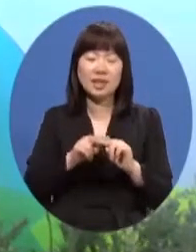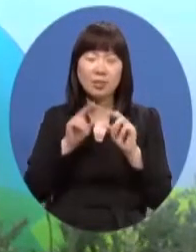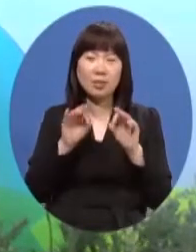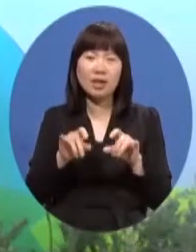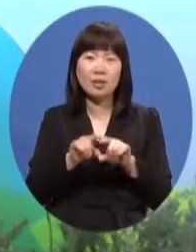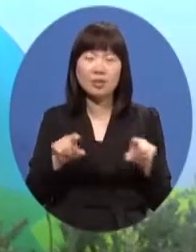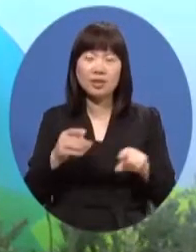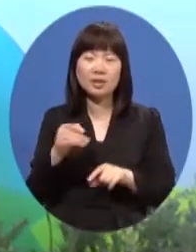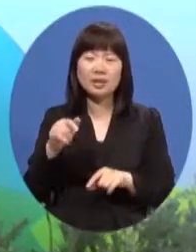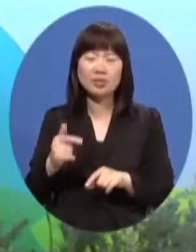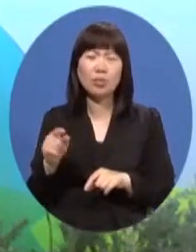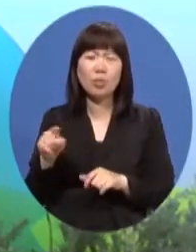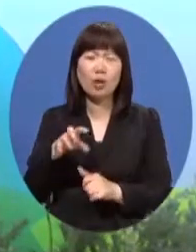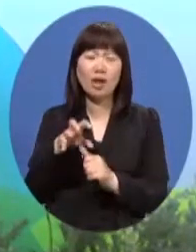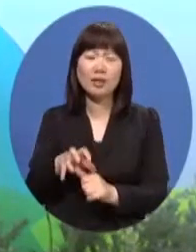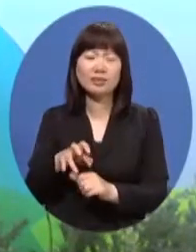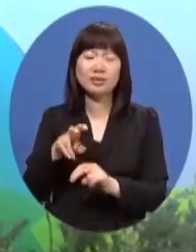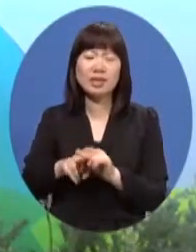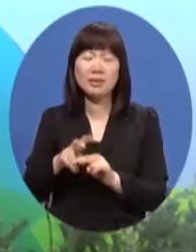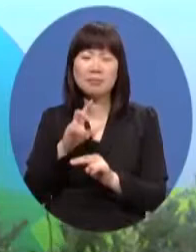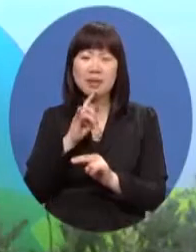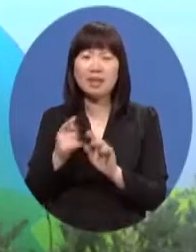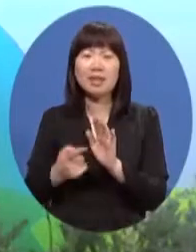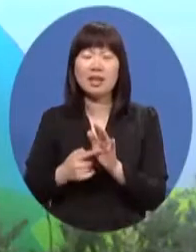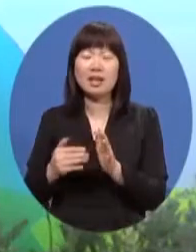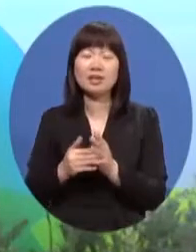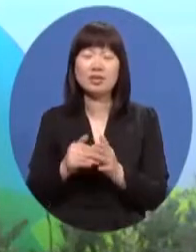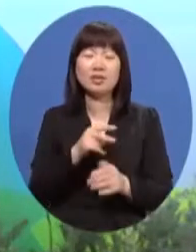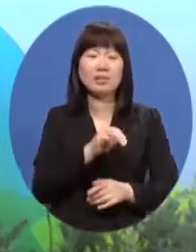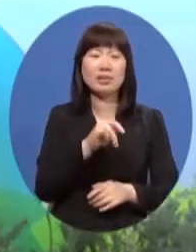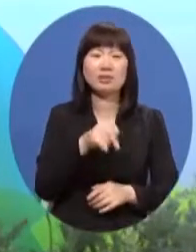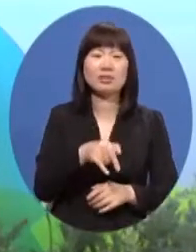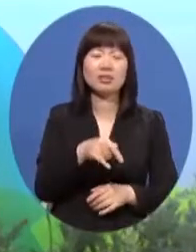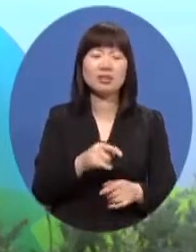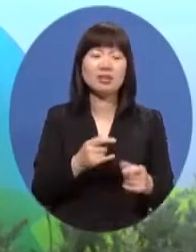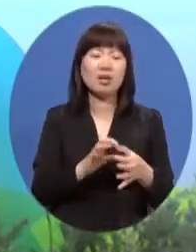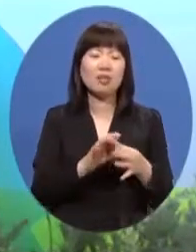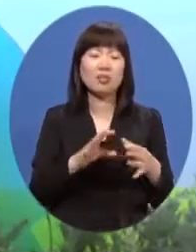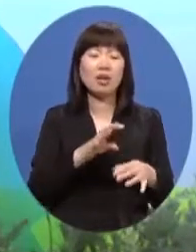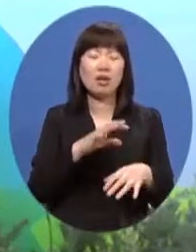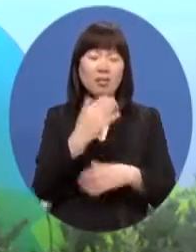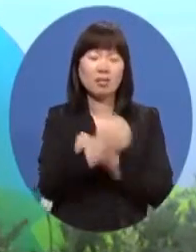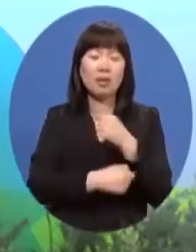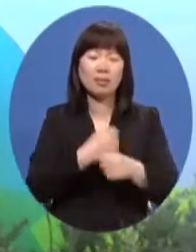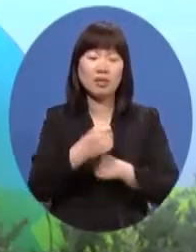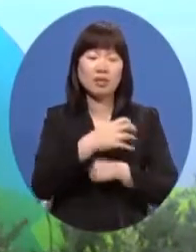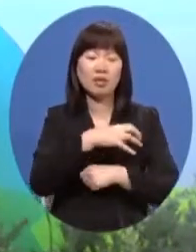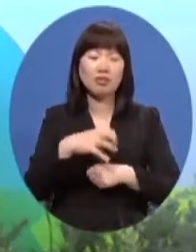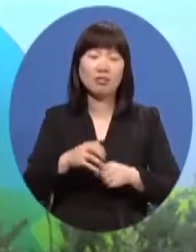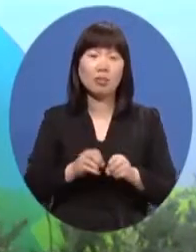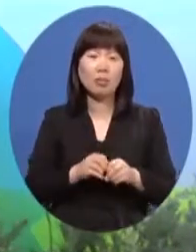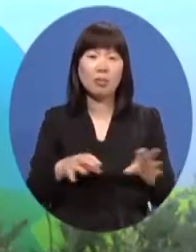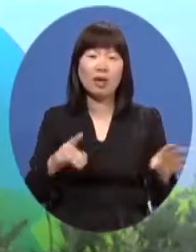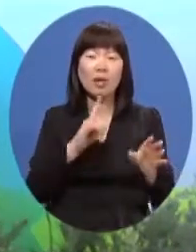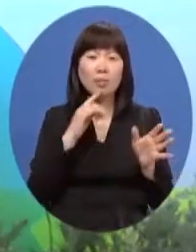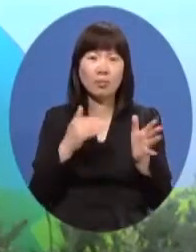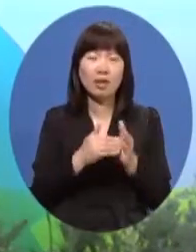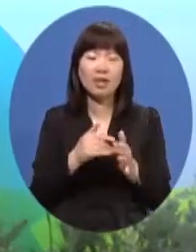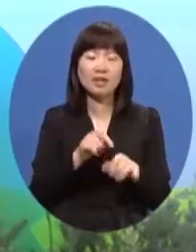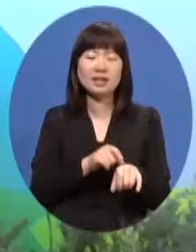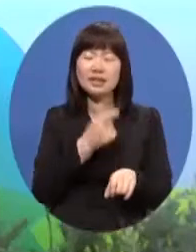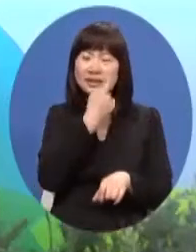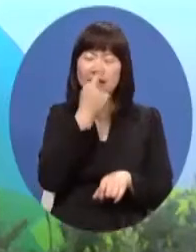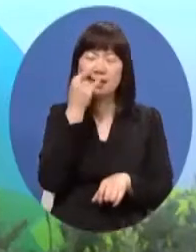보통 티누는 압력받는 위치에만 생기고 사막에는 그거랑 상관없이 여기저기 생길 수 있고 번지기도 하고 이제 이런